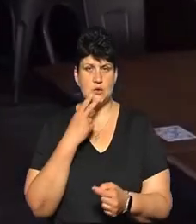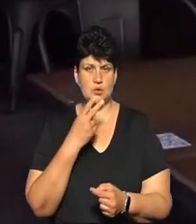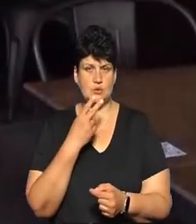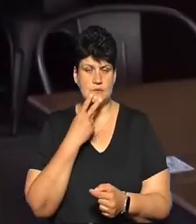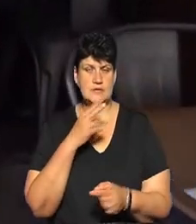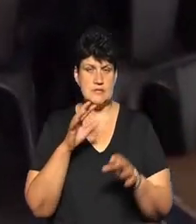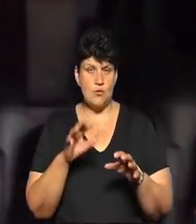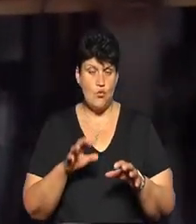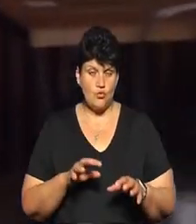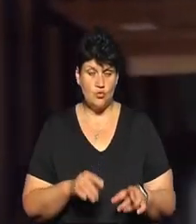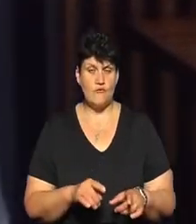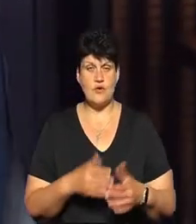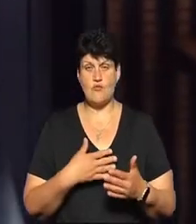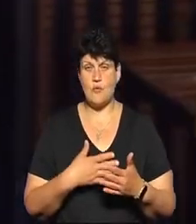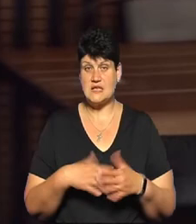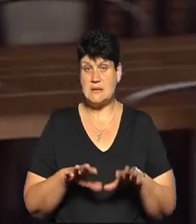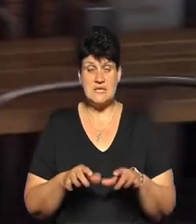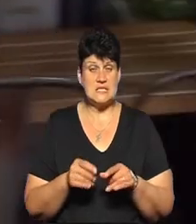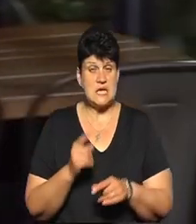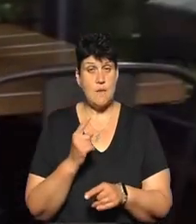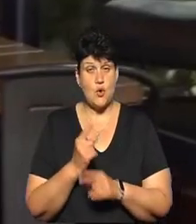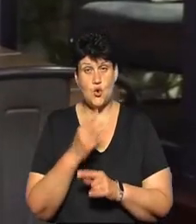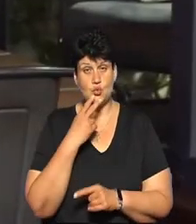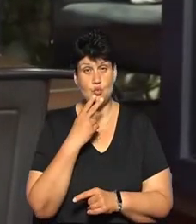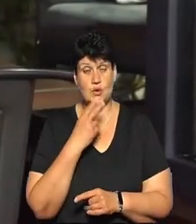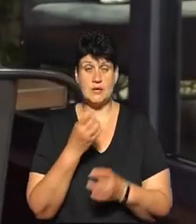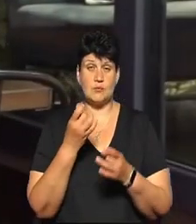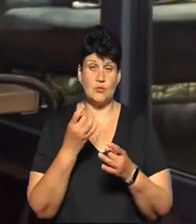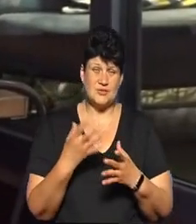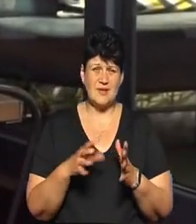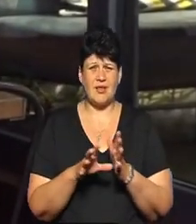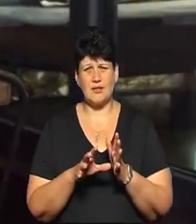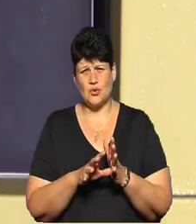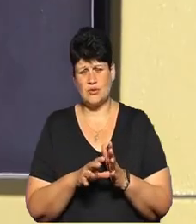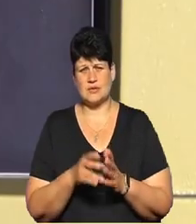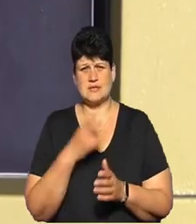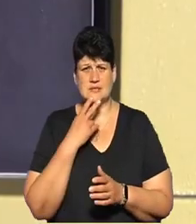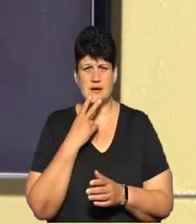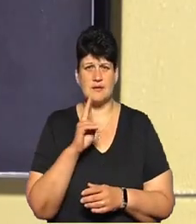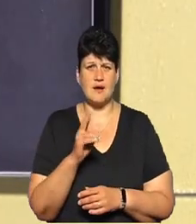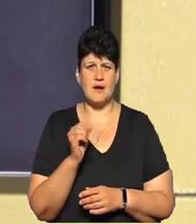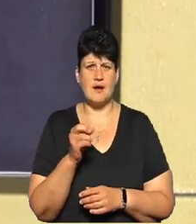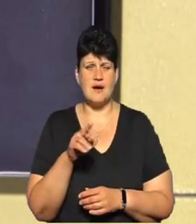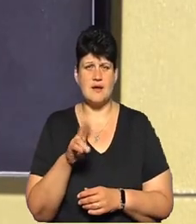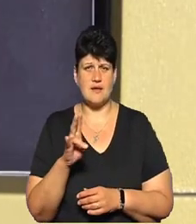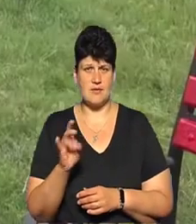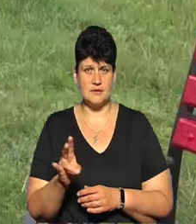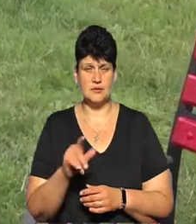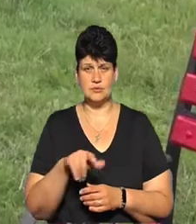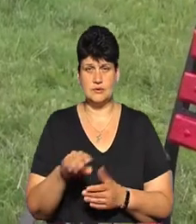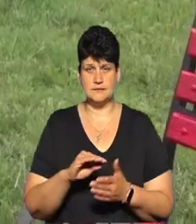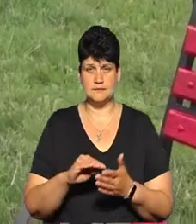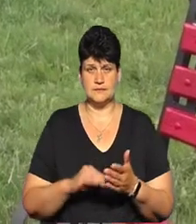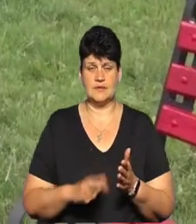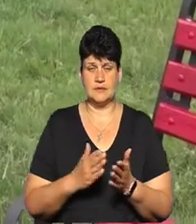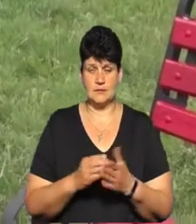у громадських місцях заборонено курити звичайні електронні сигарети, а також кальяни. Люди, на яких склали ці постанови, тепер мають